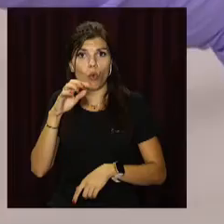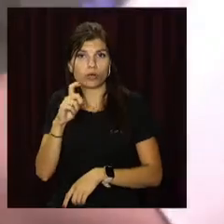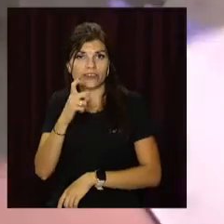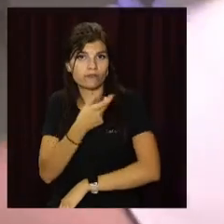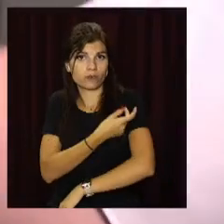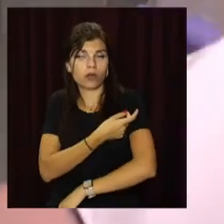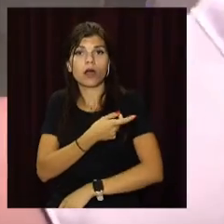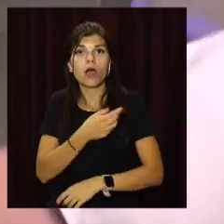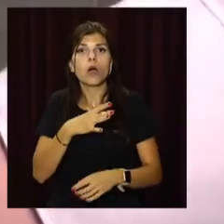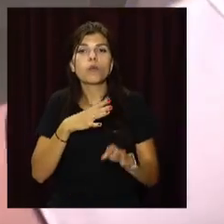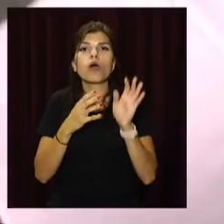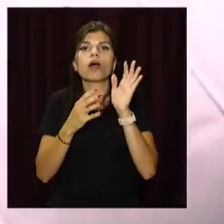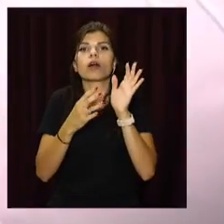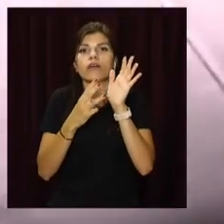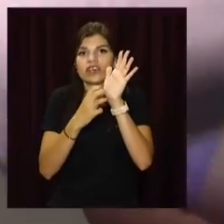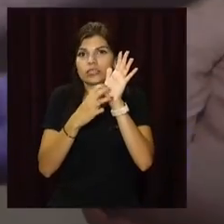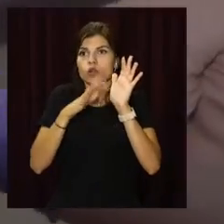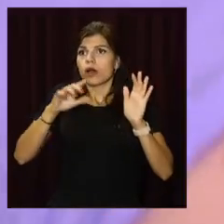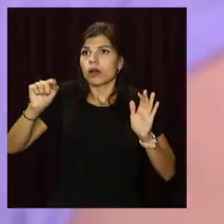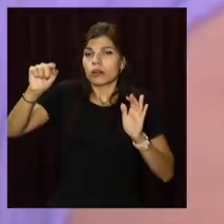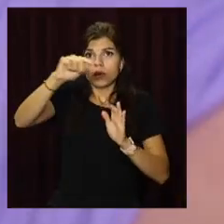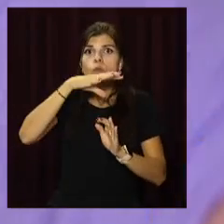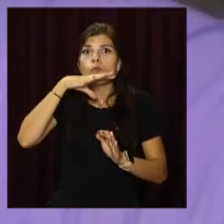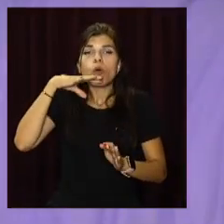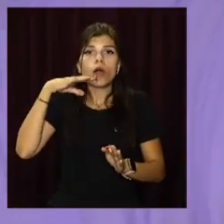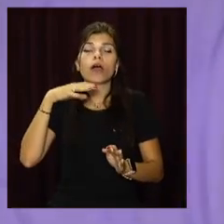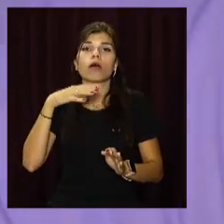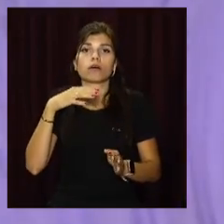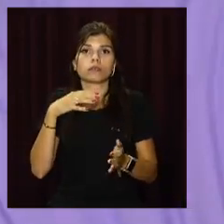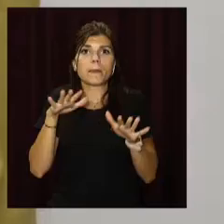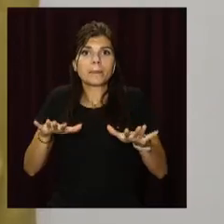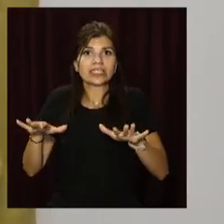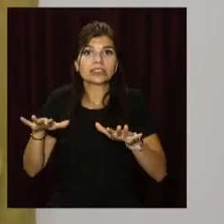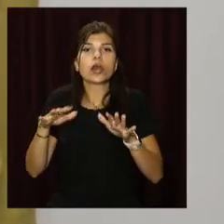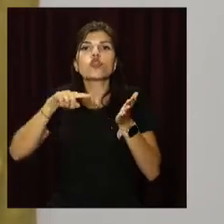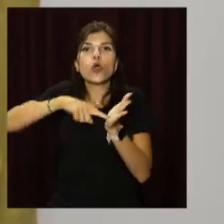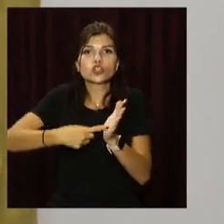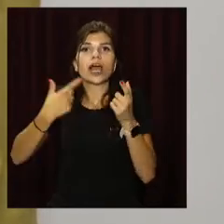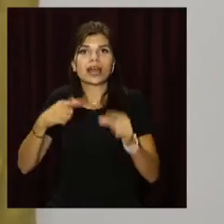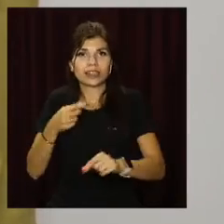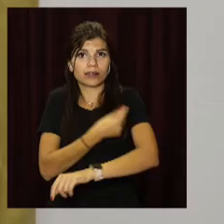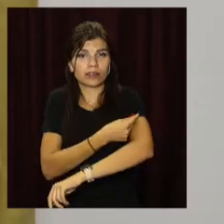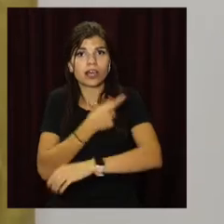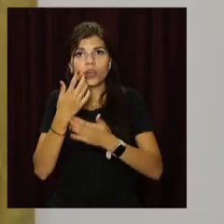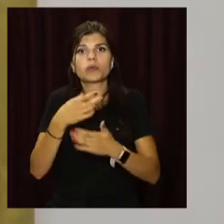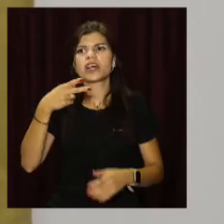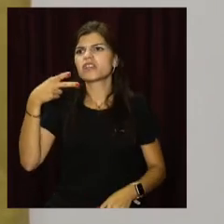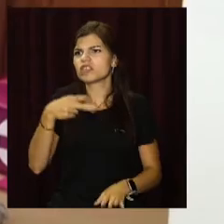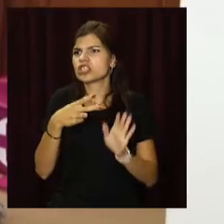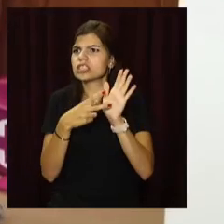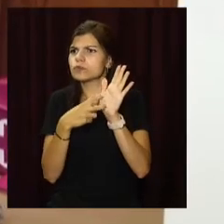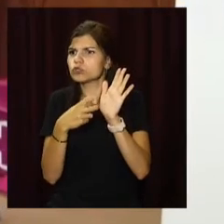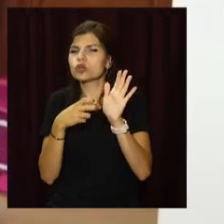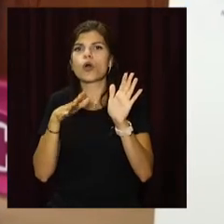понад 800 мобільних бригад, 360 центрів масової вакцинації та майже 2700